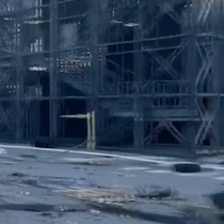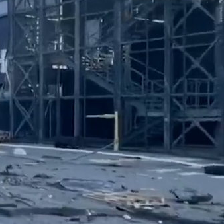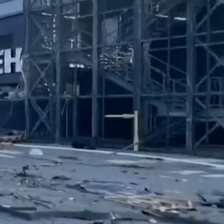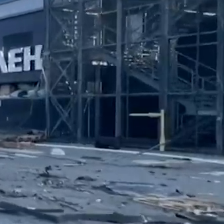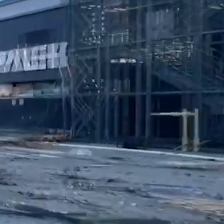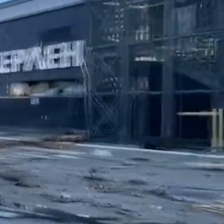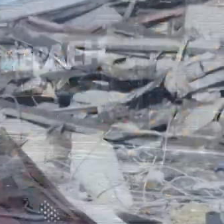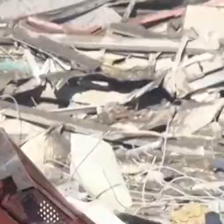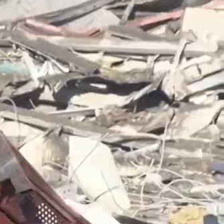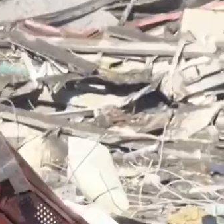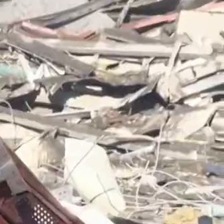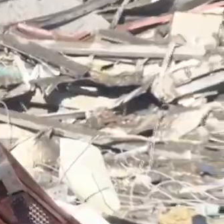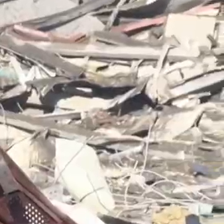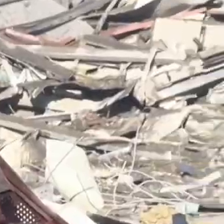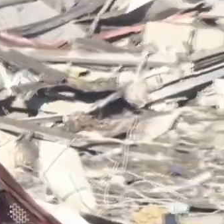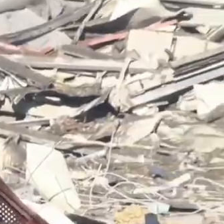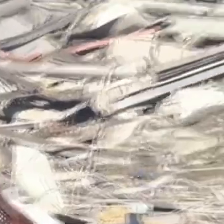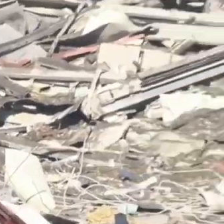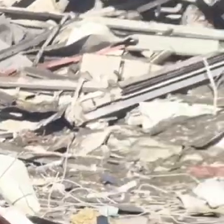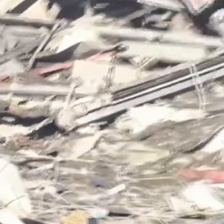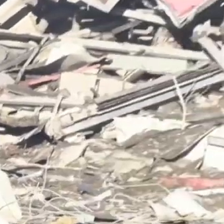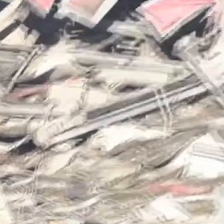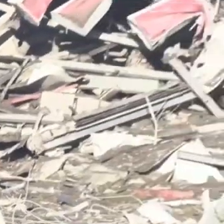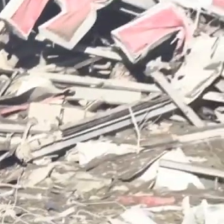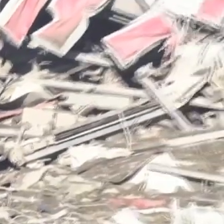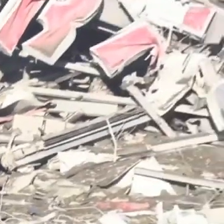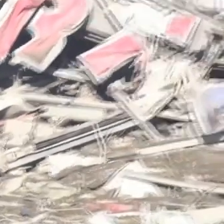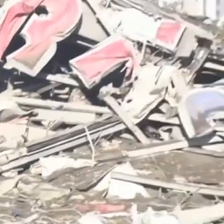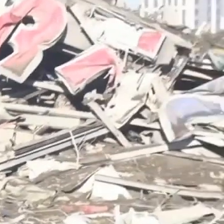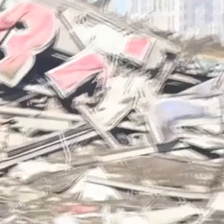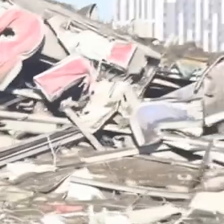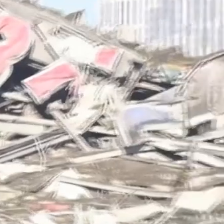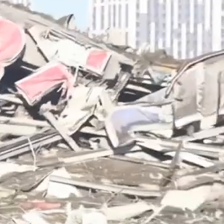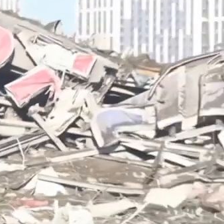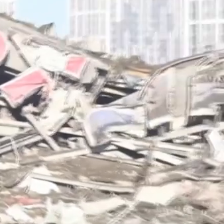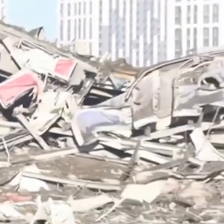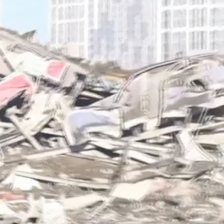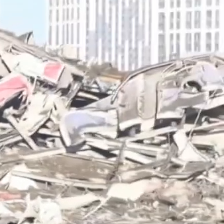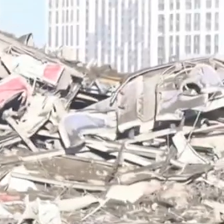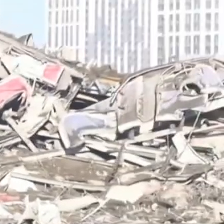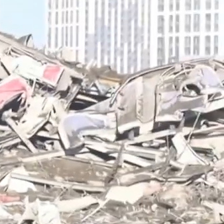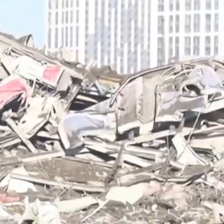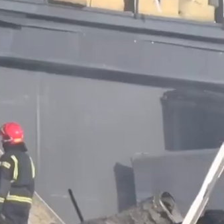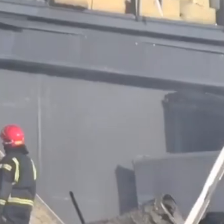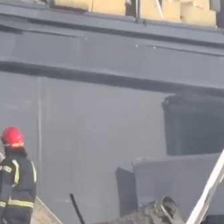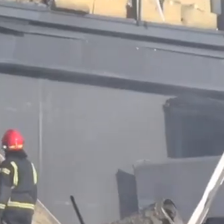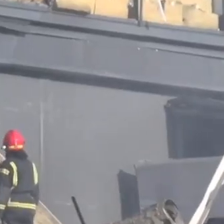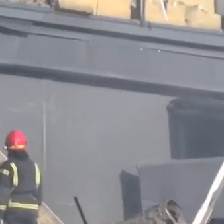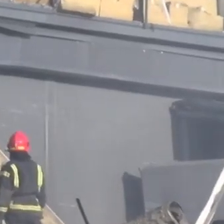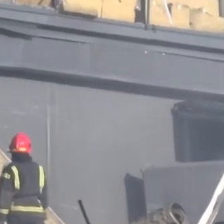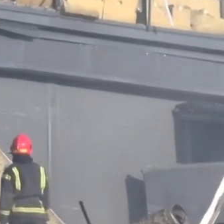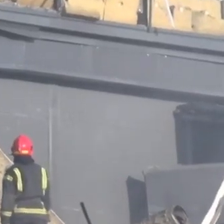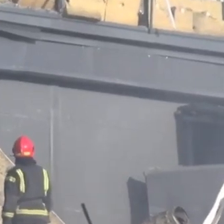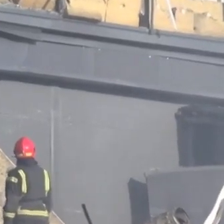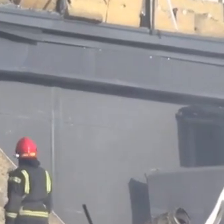用假旗行动来散播假消息，试图让战事升级。拜登也直接点名俄国总统普京正在